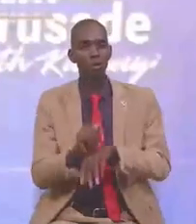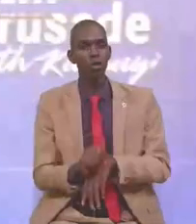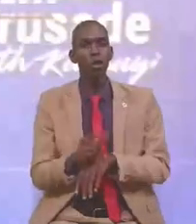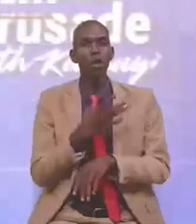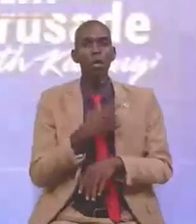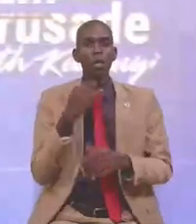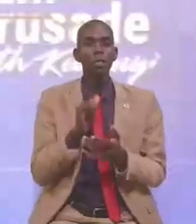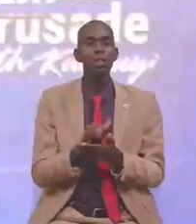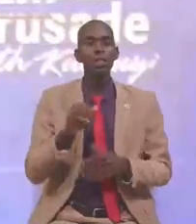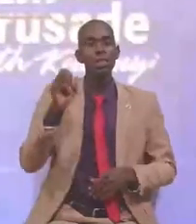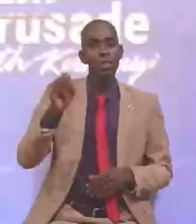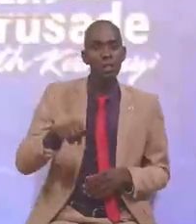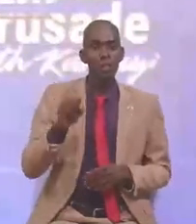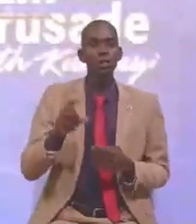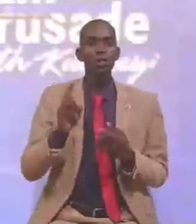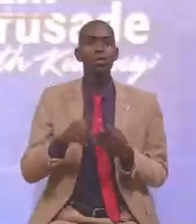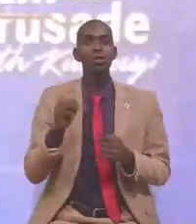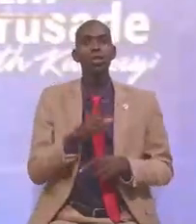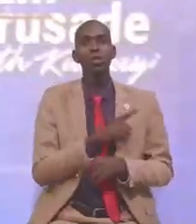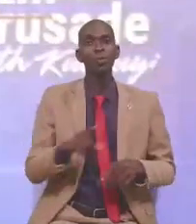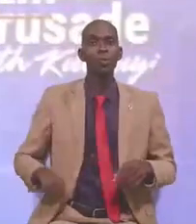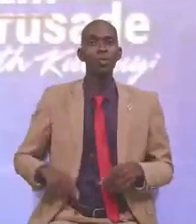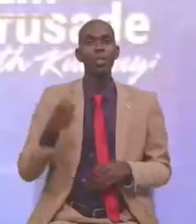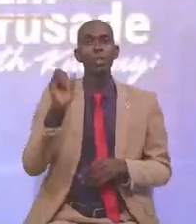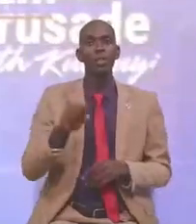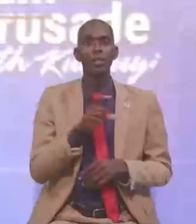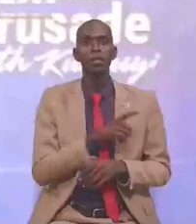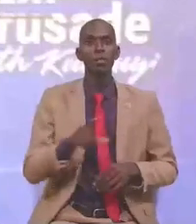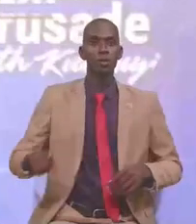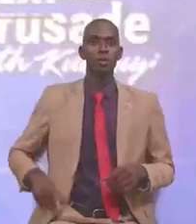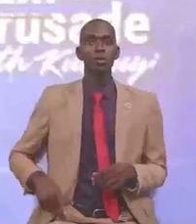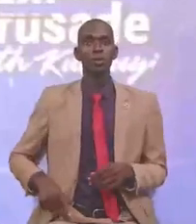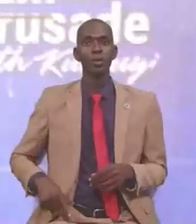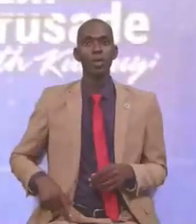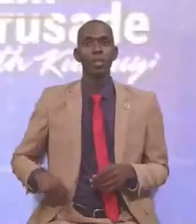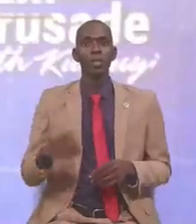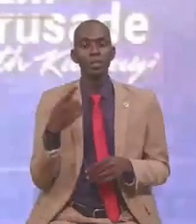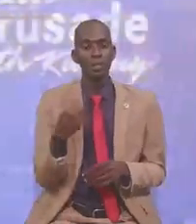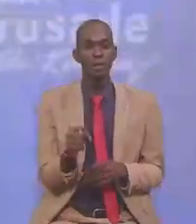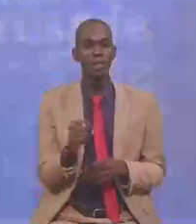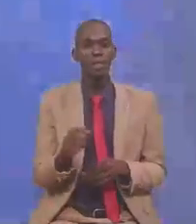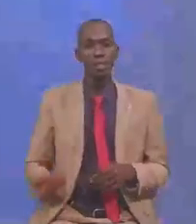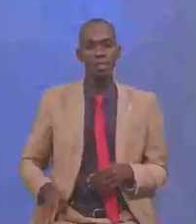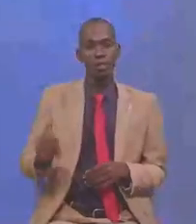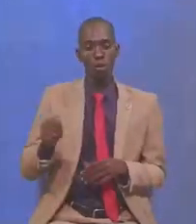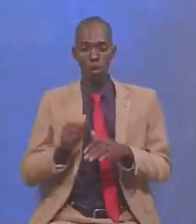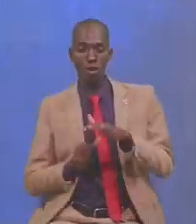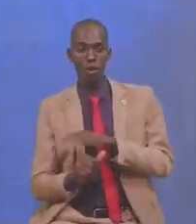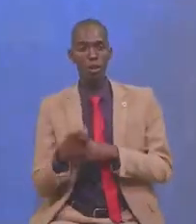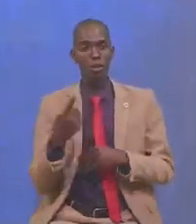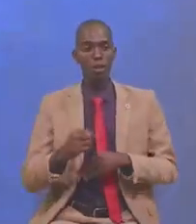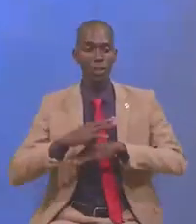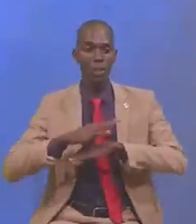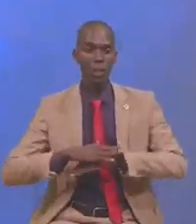tradition et vous dites oui au Seigneur, oui Seigneur. Oui, lui répondit-elle, mais